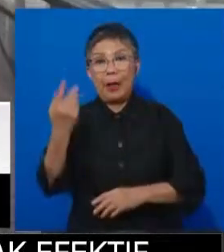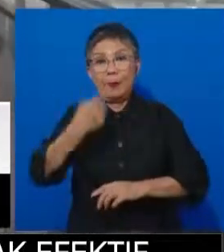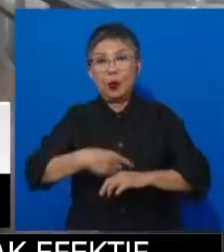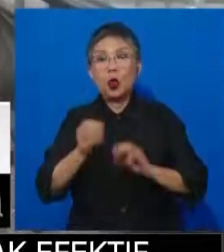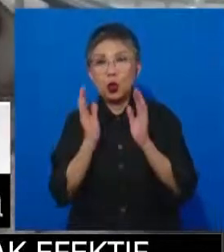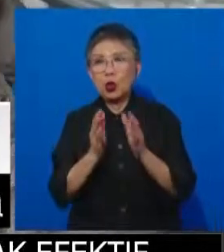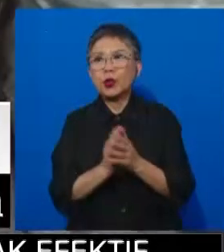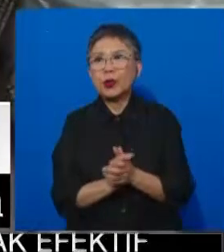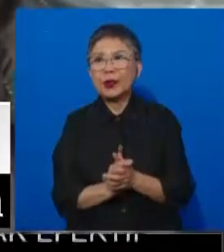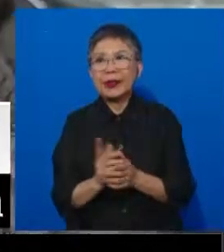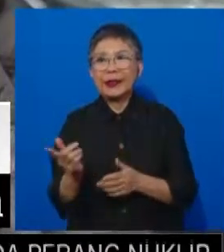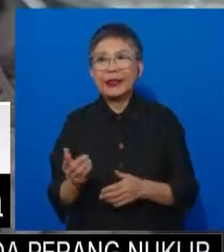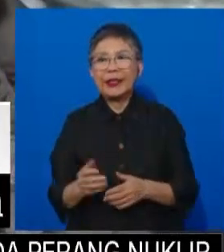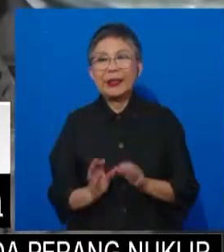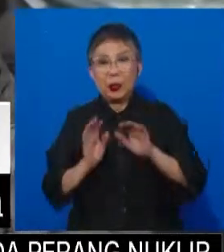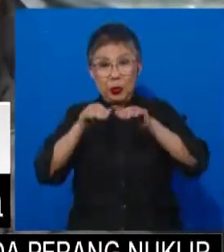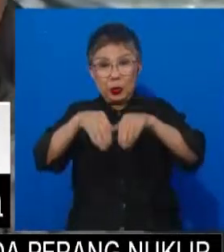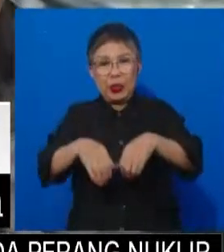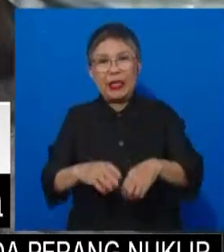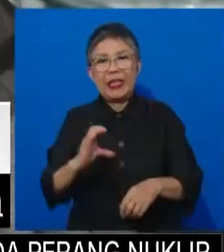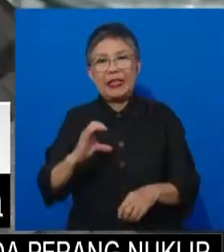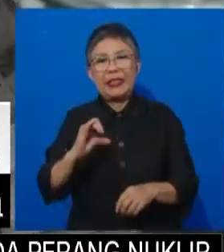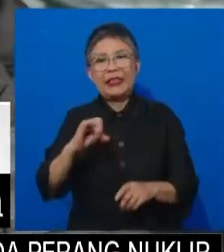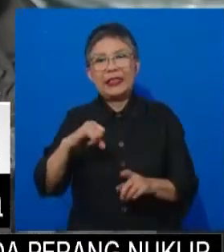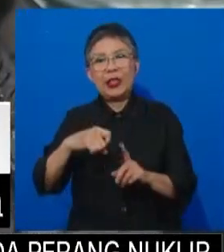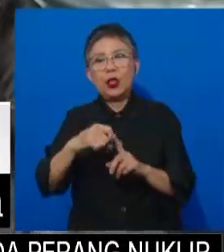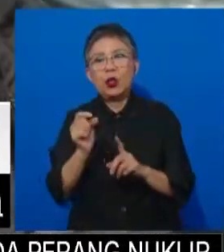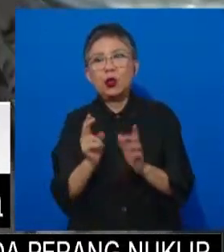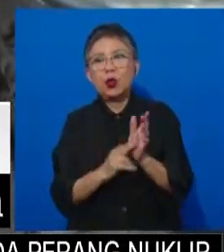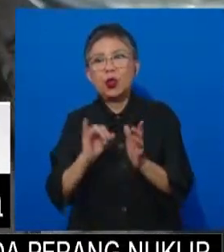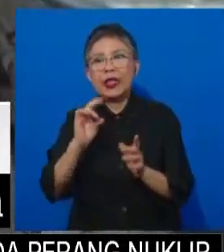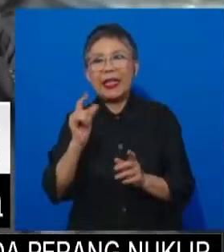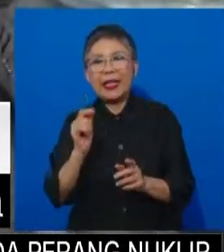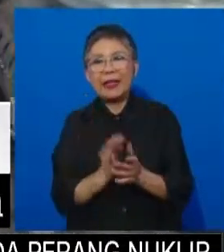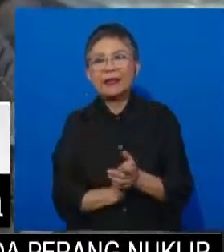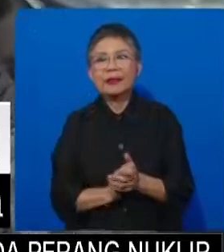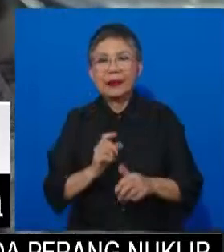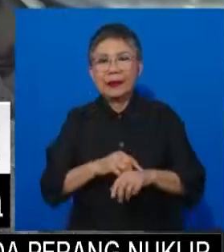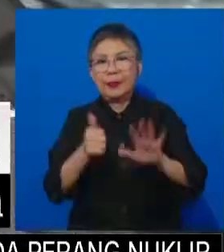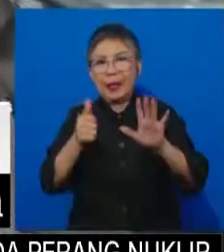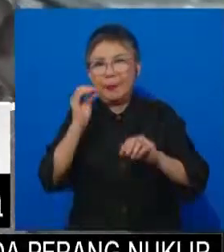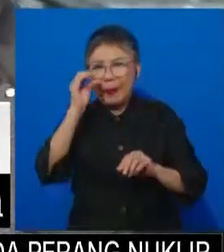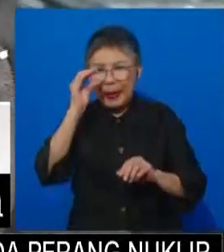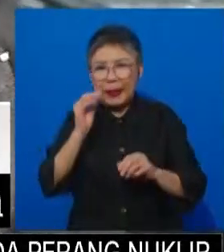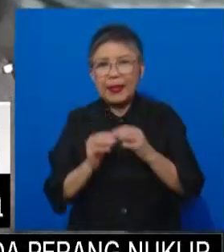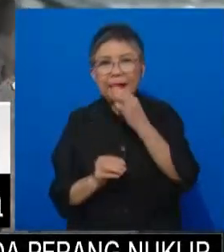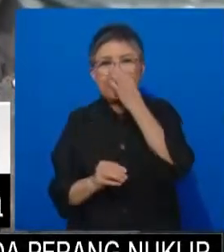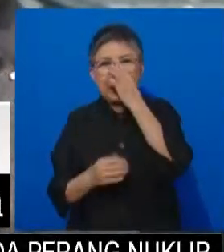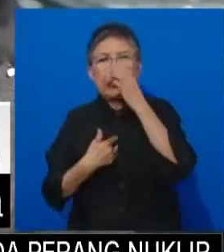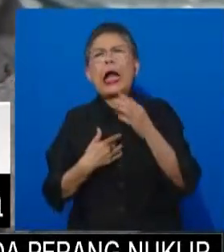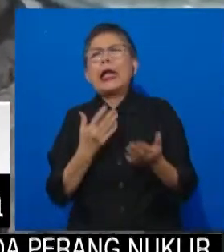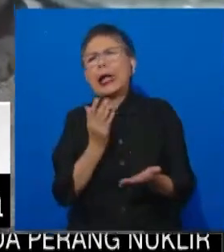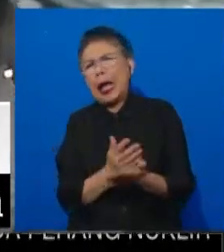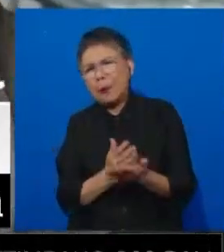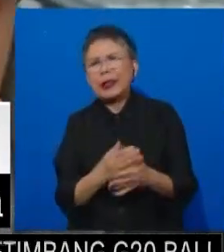Kita sudah sampai di stasiun Cikunir 1, tapi tadi kita tiba pukul 6.15. Keretanya baru aja berangkat, jadi masih